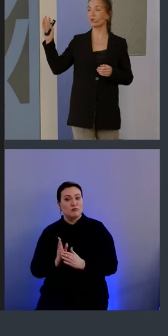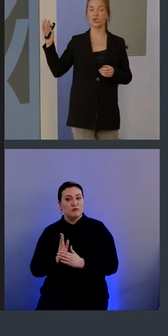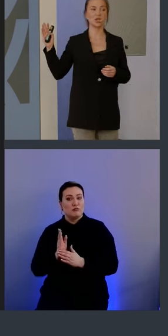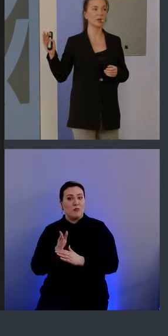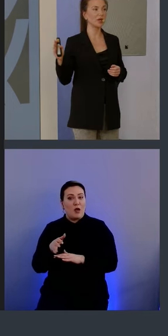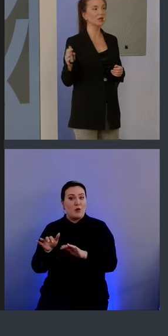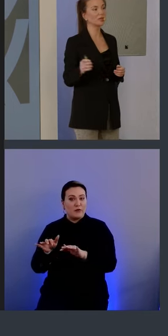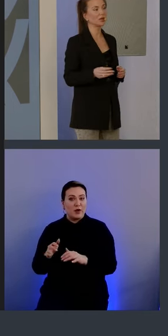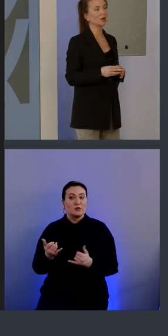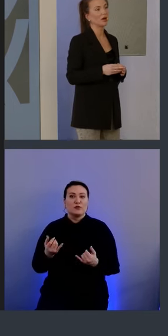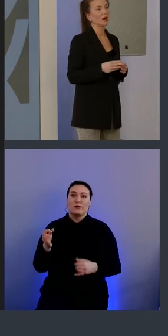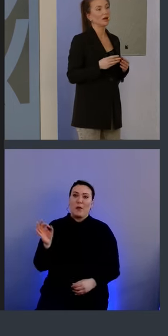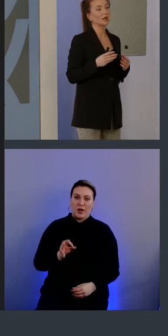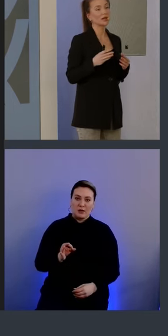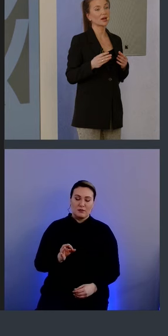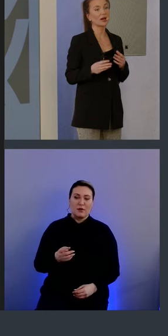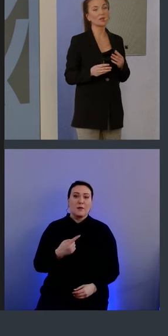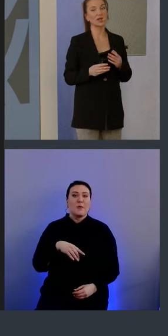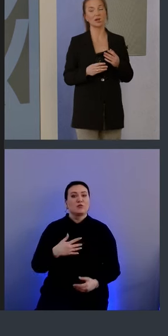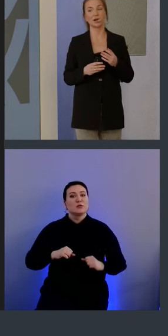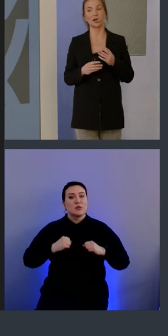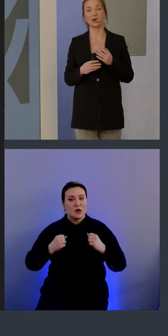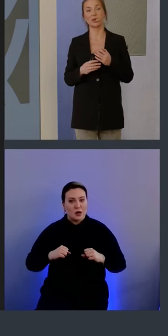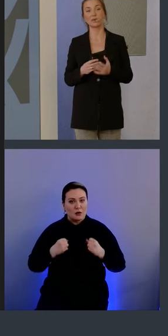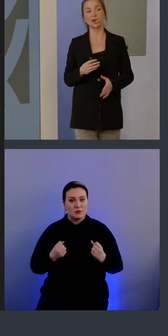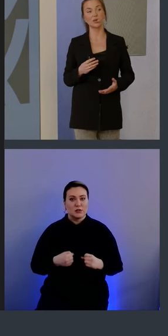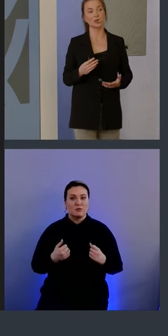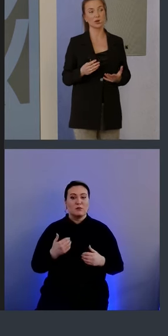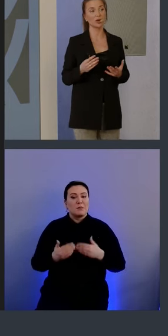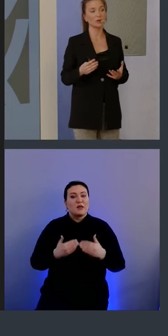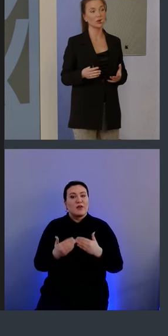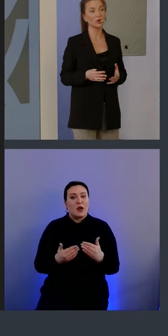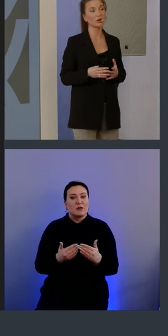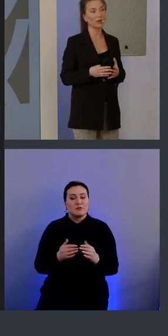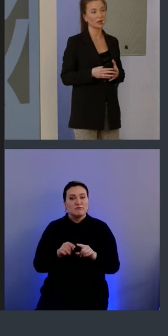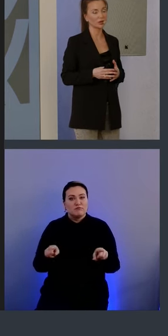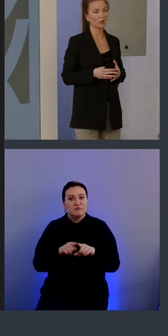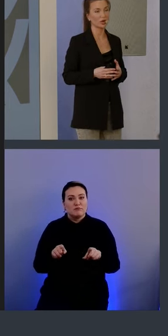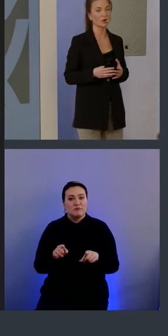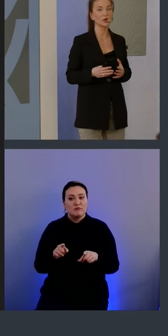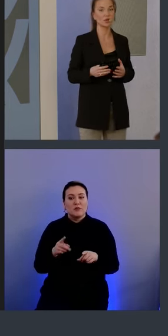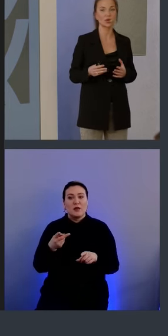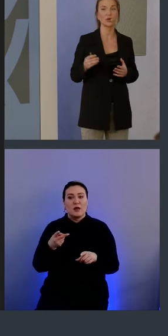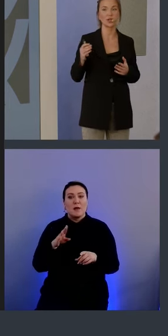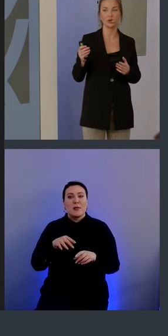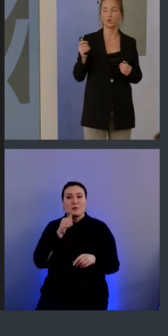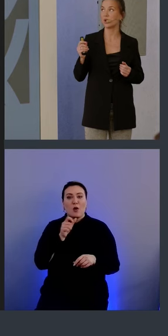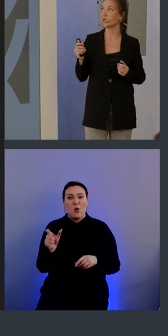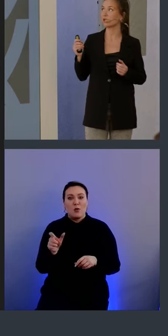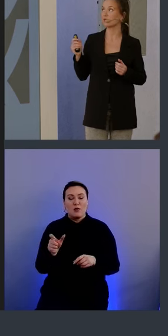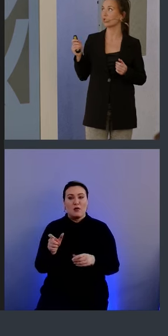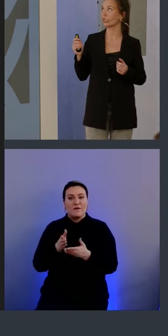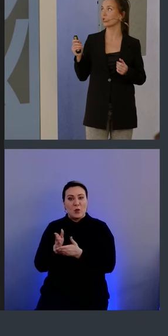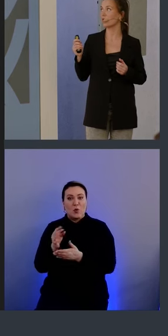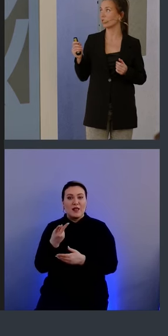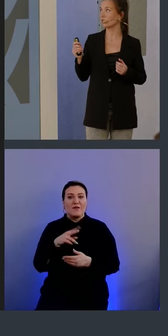на сегодняшний момент мы стараемся продвигать беспарольный флоу и двухфакторку, которая уже дает среднюю